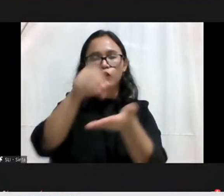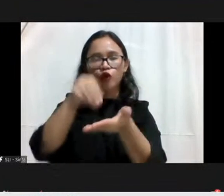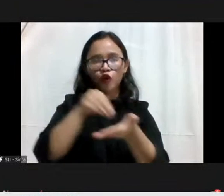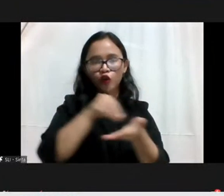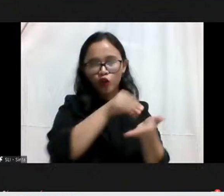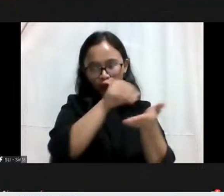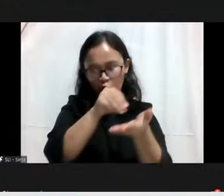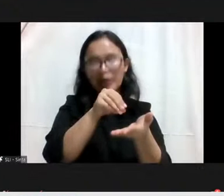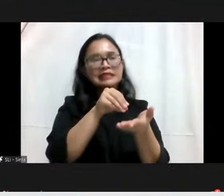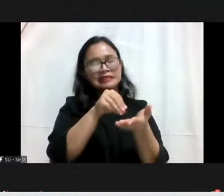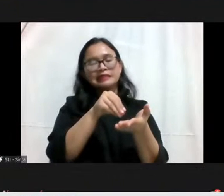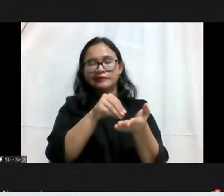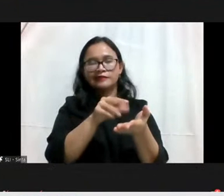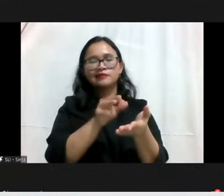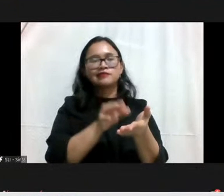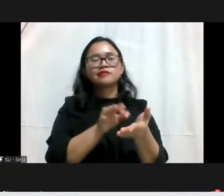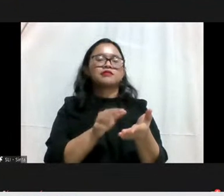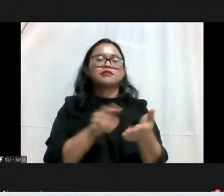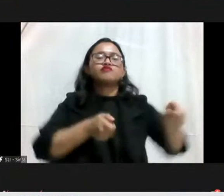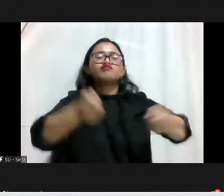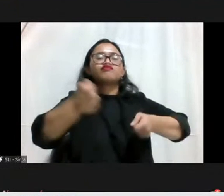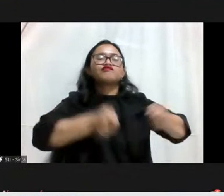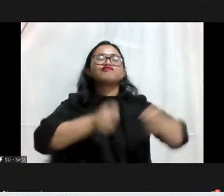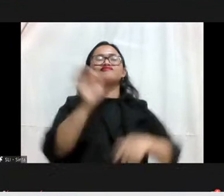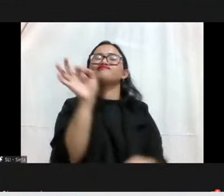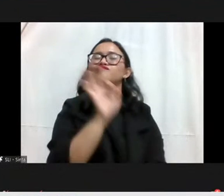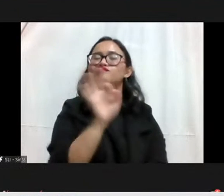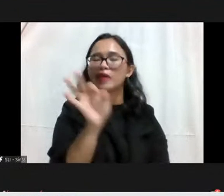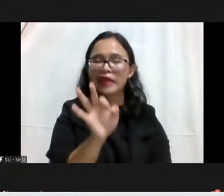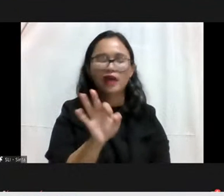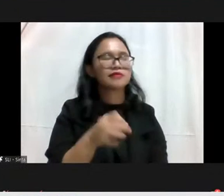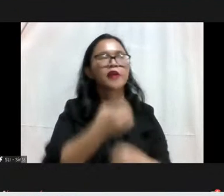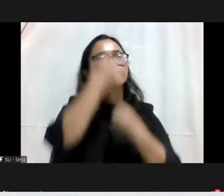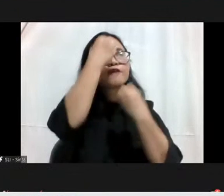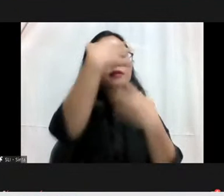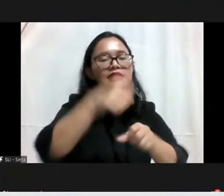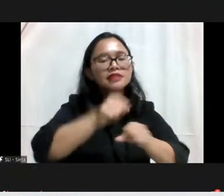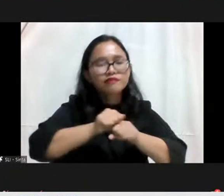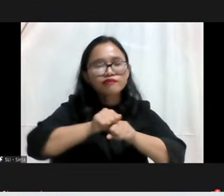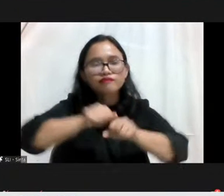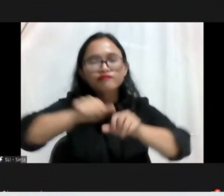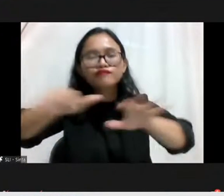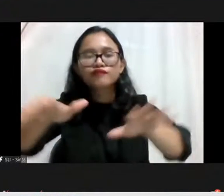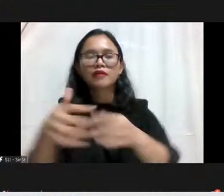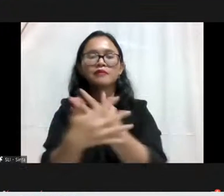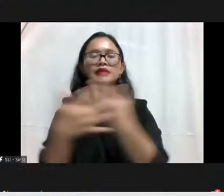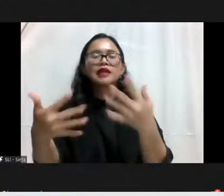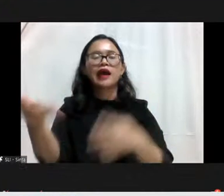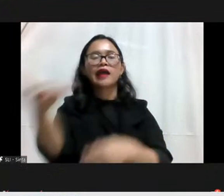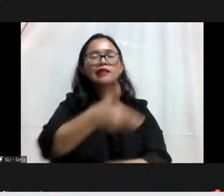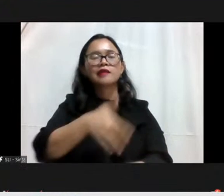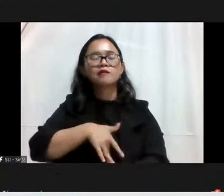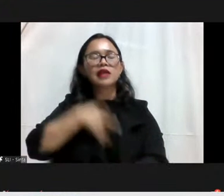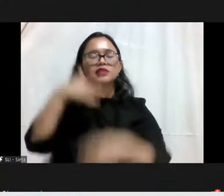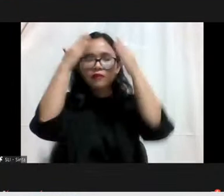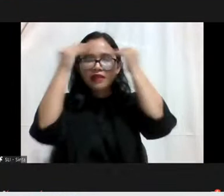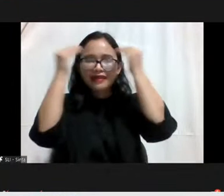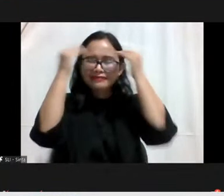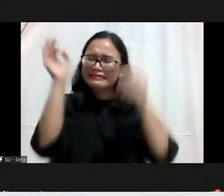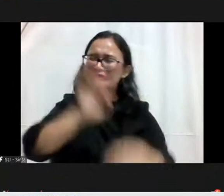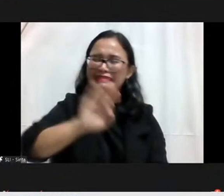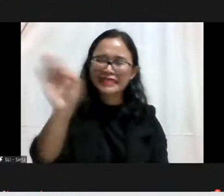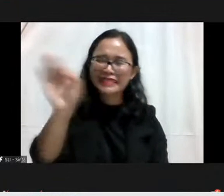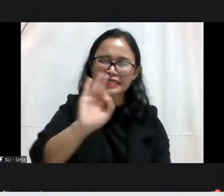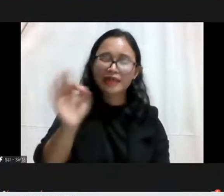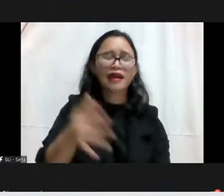kendak belum ada refer juga bagaimana informasi itu betul terhadap masyarakat petani dengan baik dan ini sudah lama sekali kita